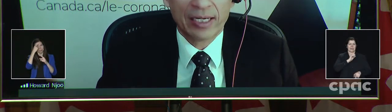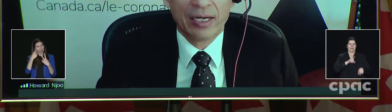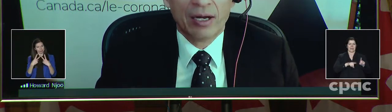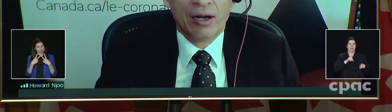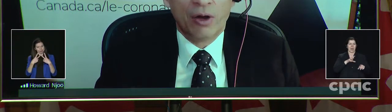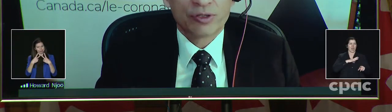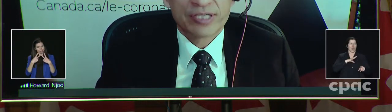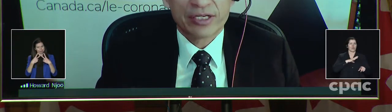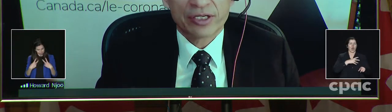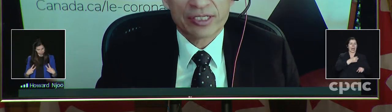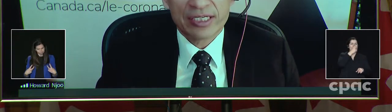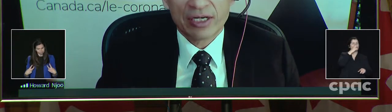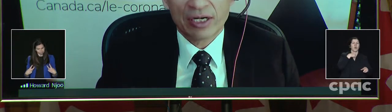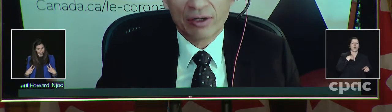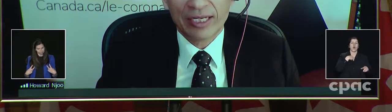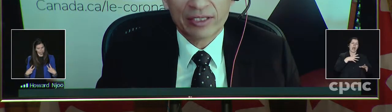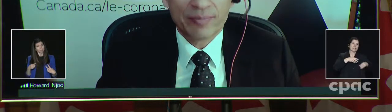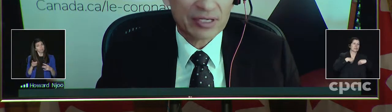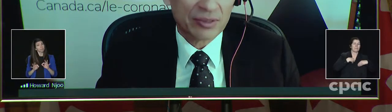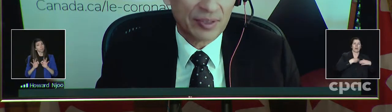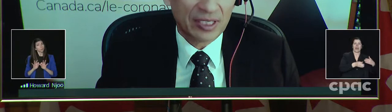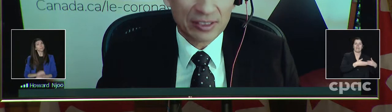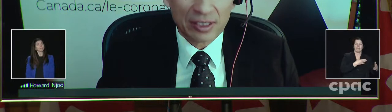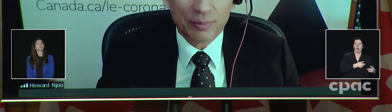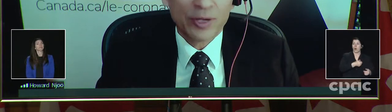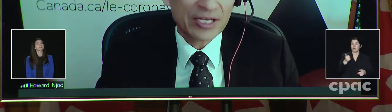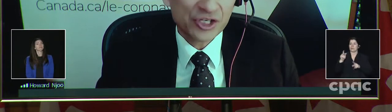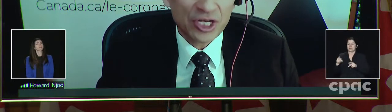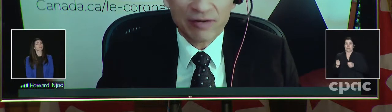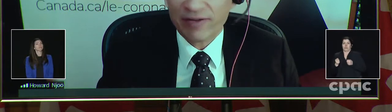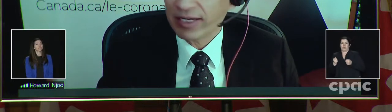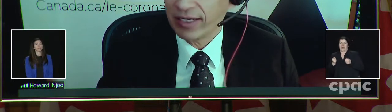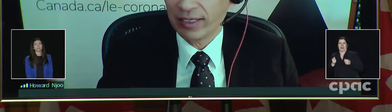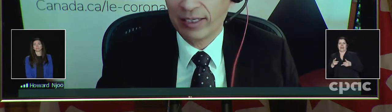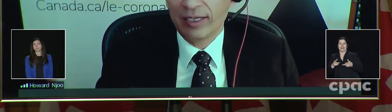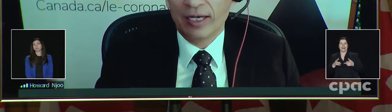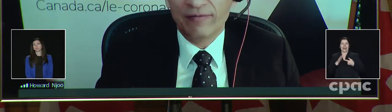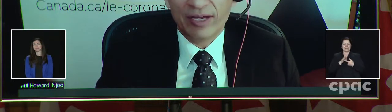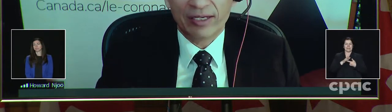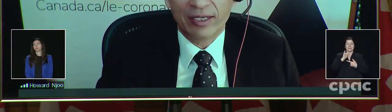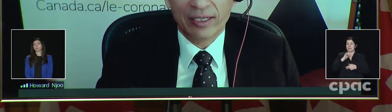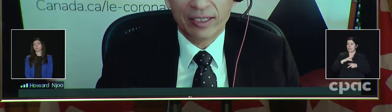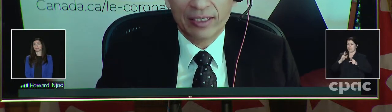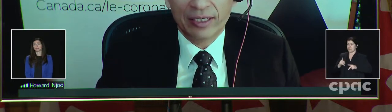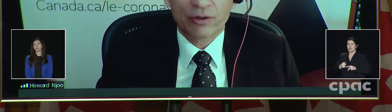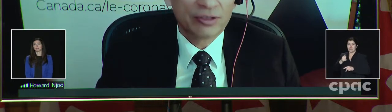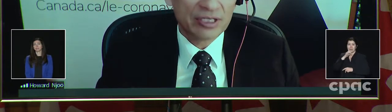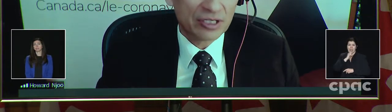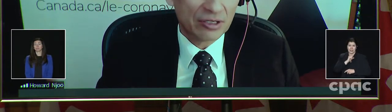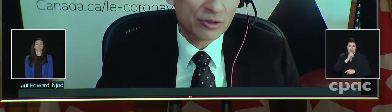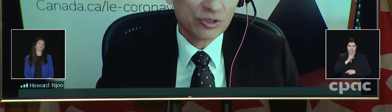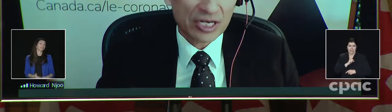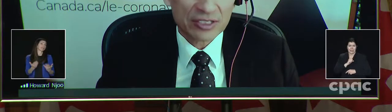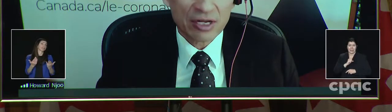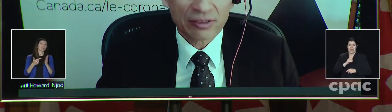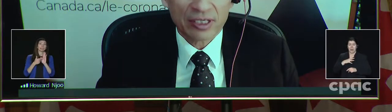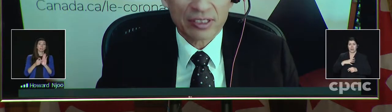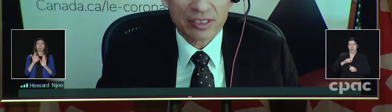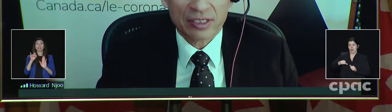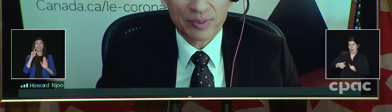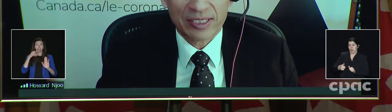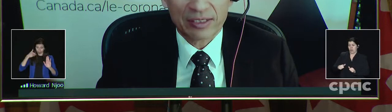Mais on sait que si on est une personne peut-être plus âgée avec des conditions